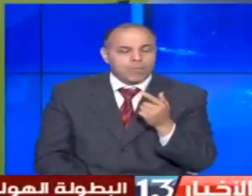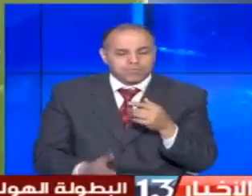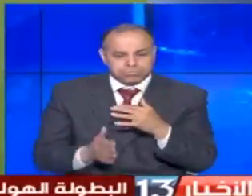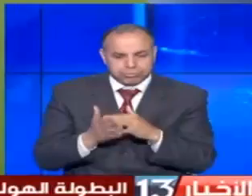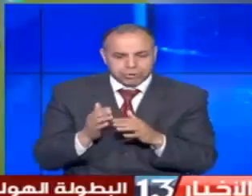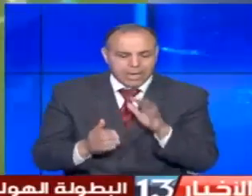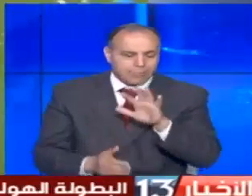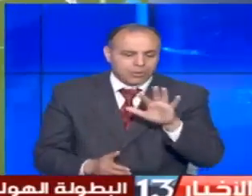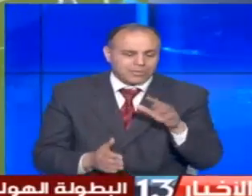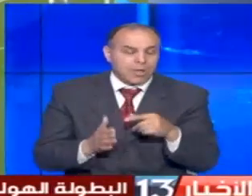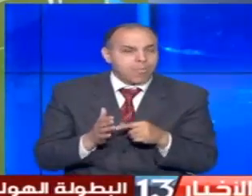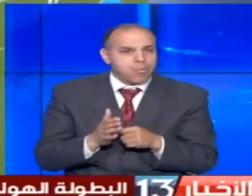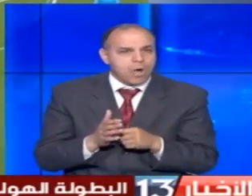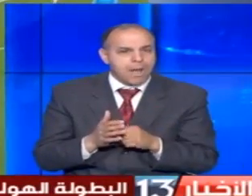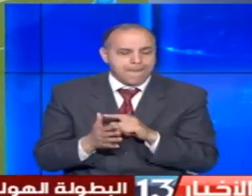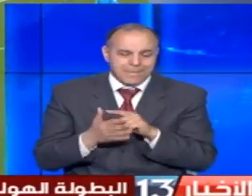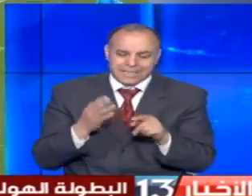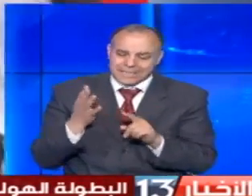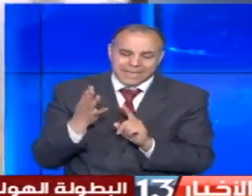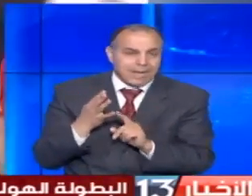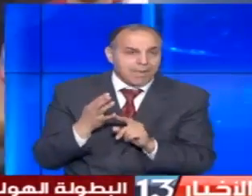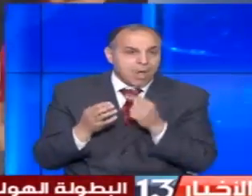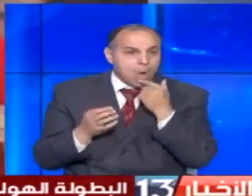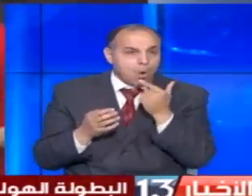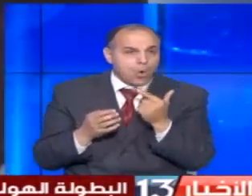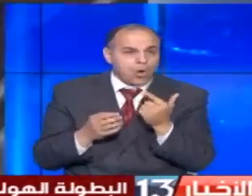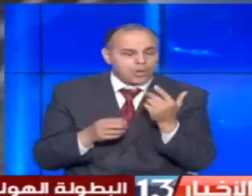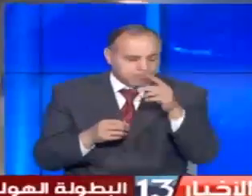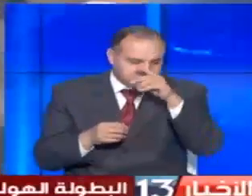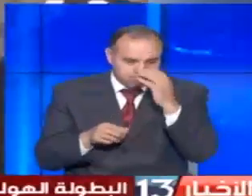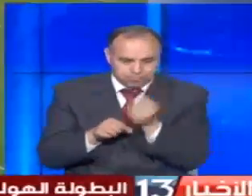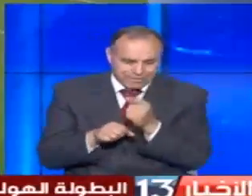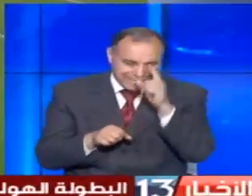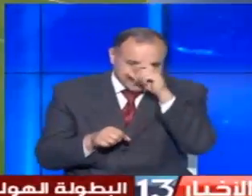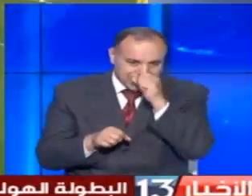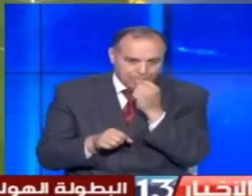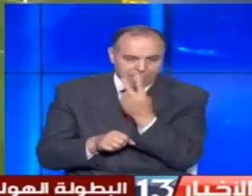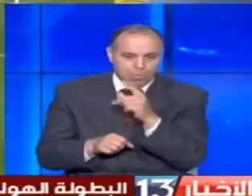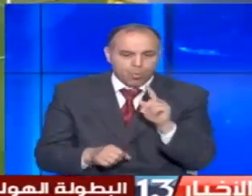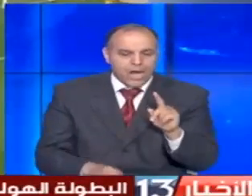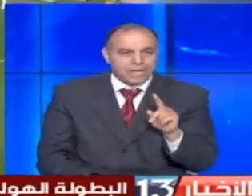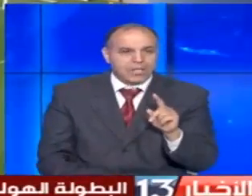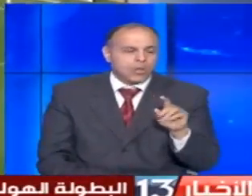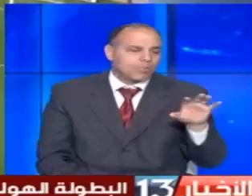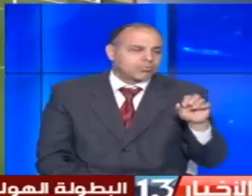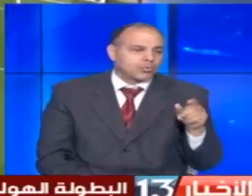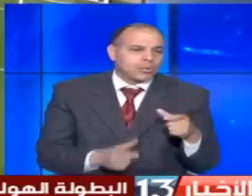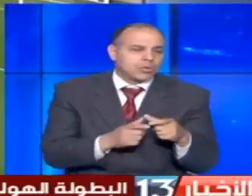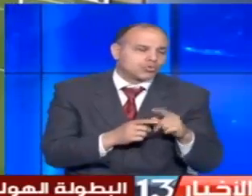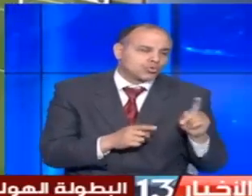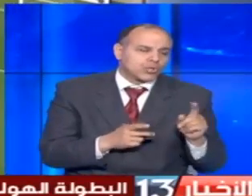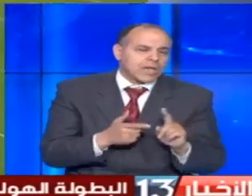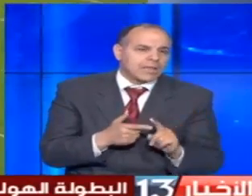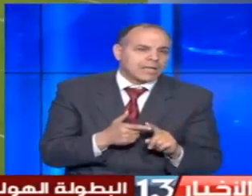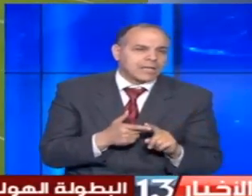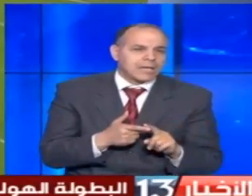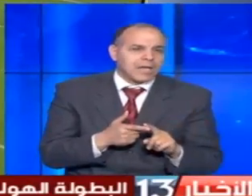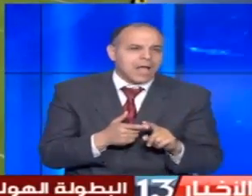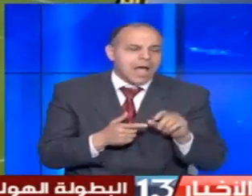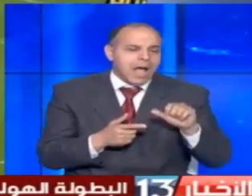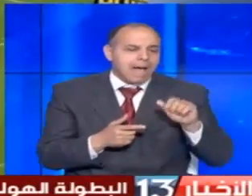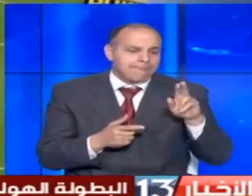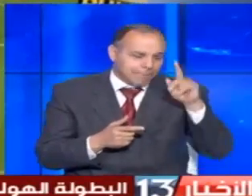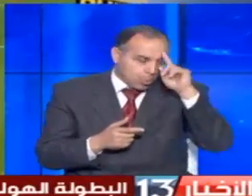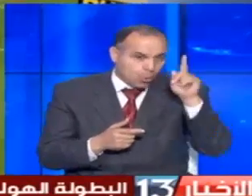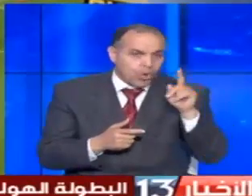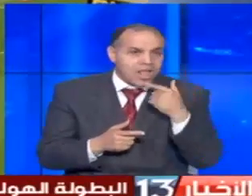55 نقطه في المركز الرابع بعد فوز صعب على ميدانه بهدفين لهدف امام ضيفي وملاحق المباشر هيراكليس الميلو